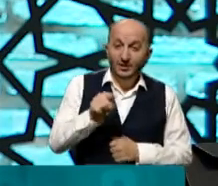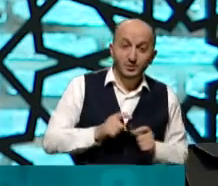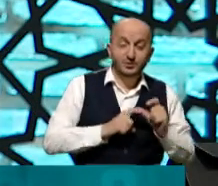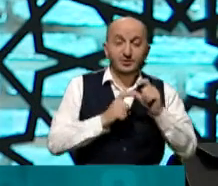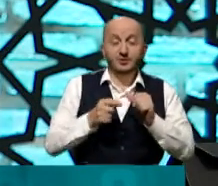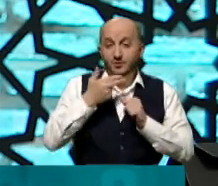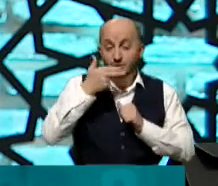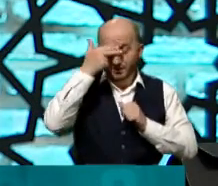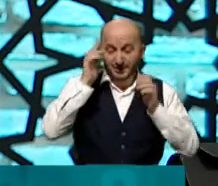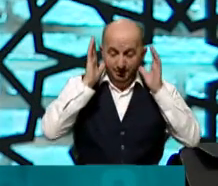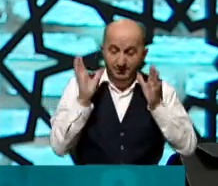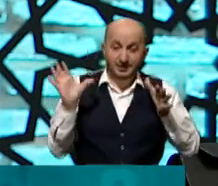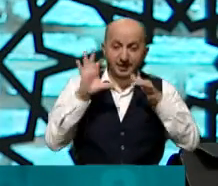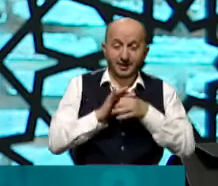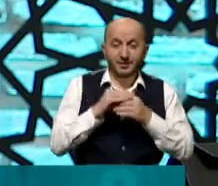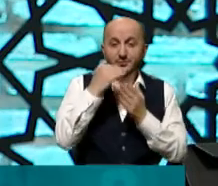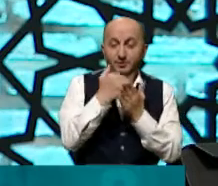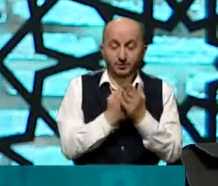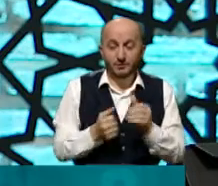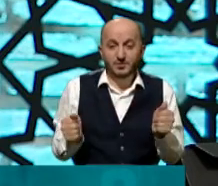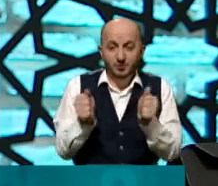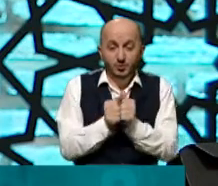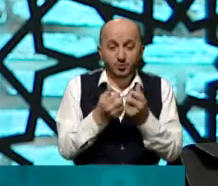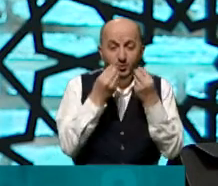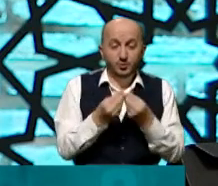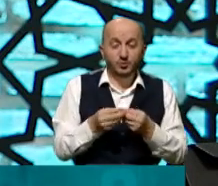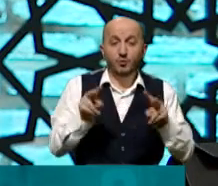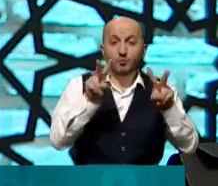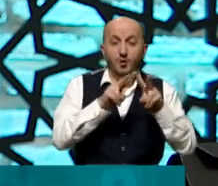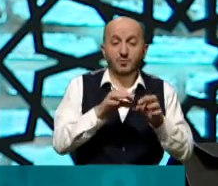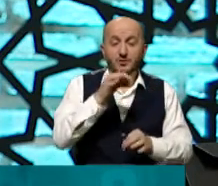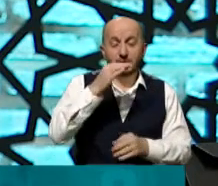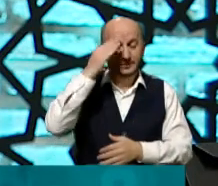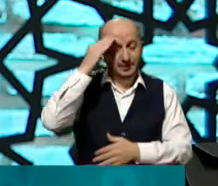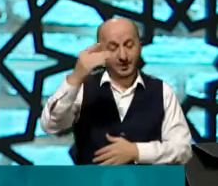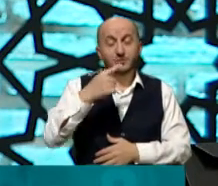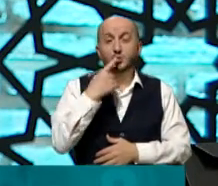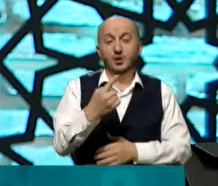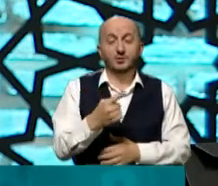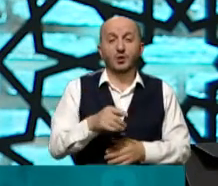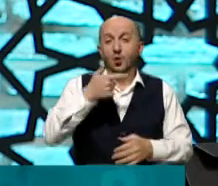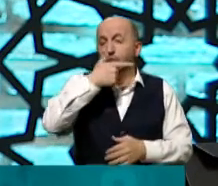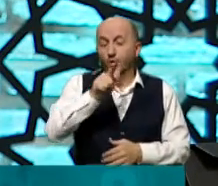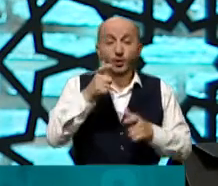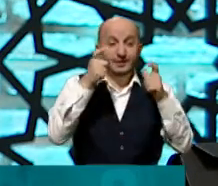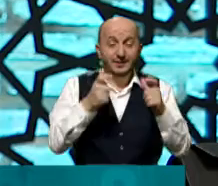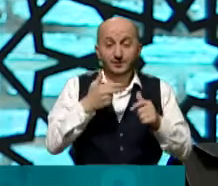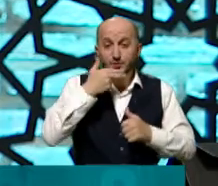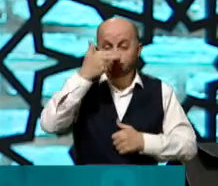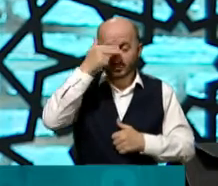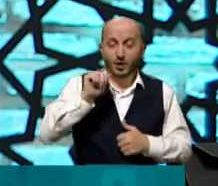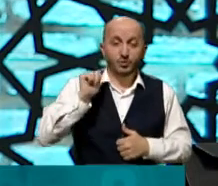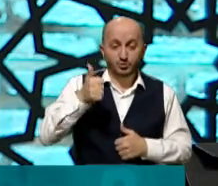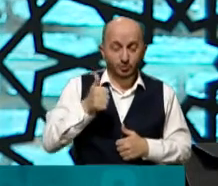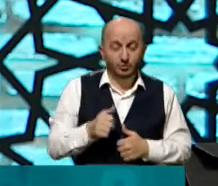Yine cuma namazıyla alakalı bir mesele. Hepsi bir bütün olsun istiyorum. Evet. Muhammed Bey selamlarını iletmişler sizlere. Köy yerinde cuma günleri,